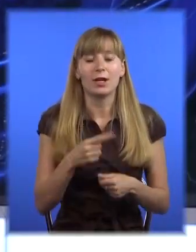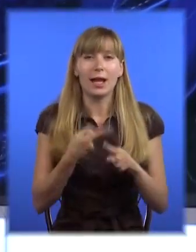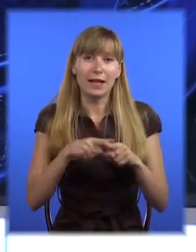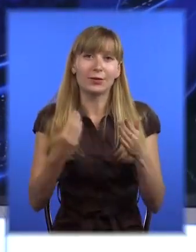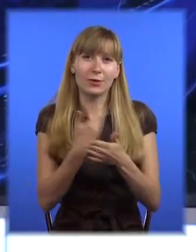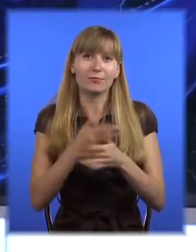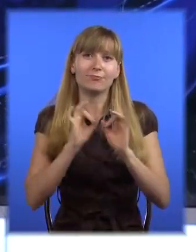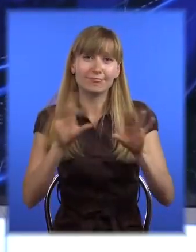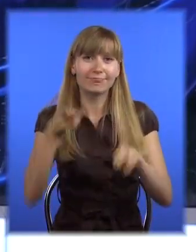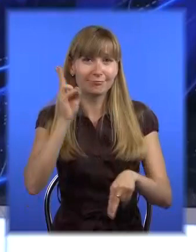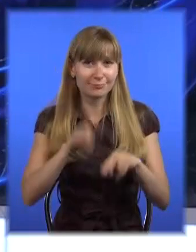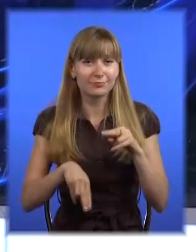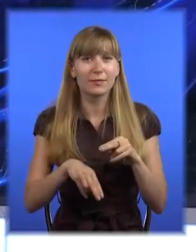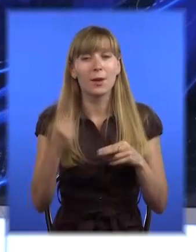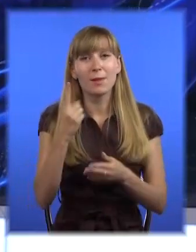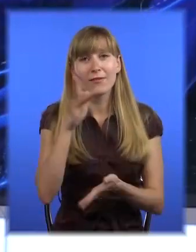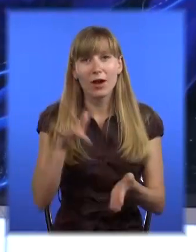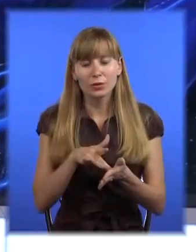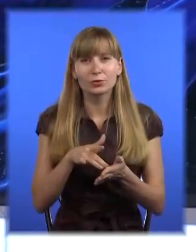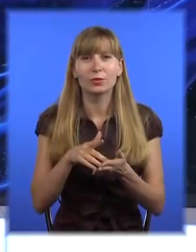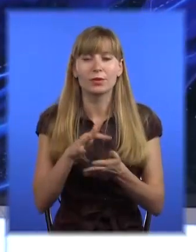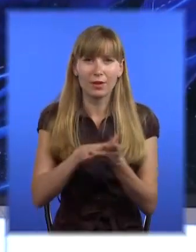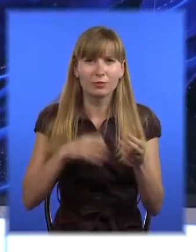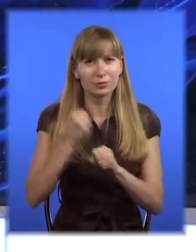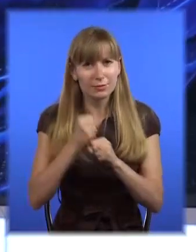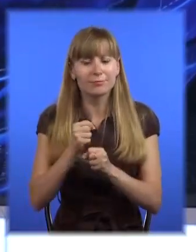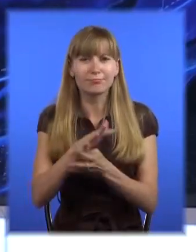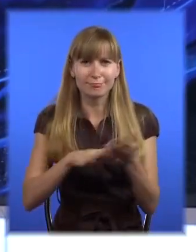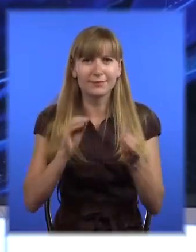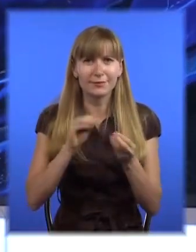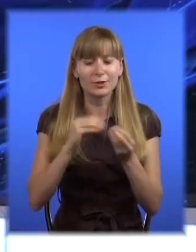Журналісти Першого міського не припиняють свою роботу, аби ви могли знати